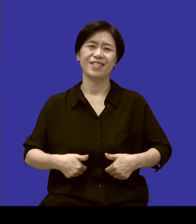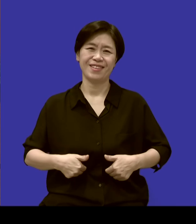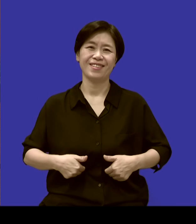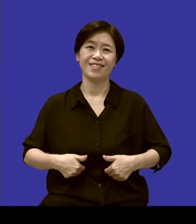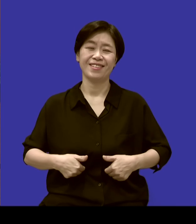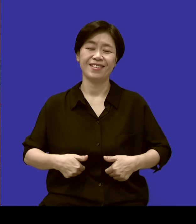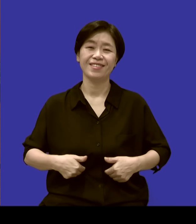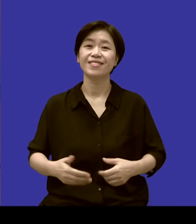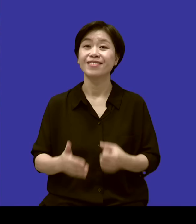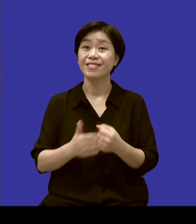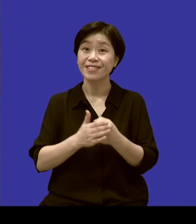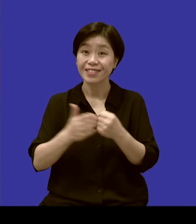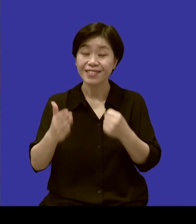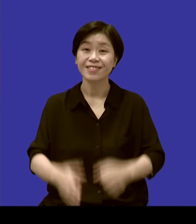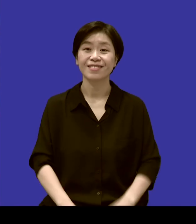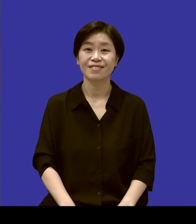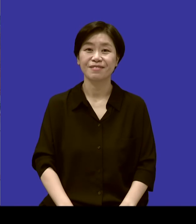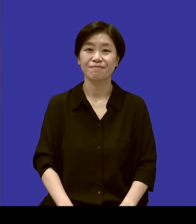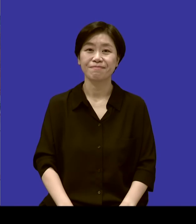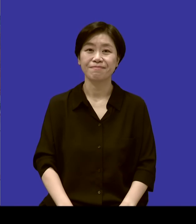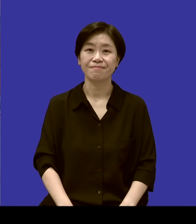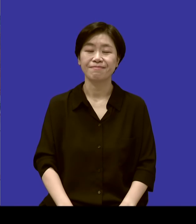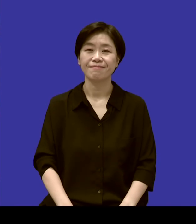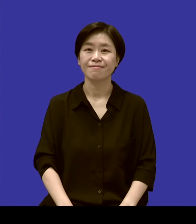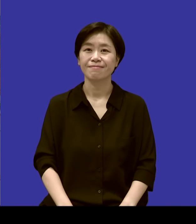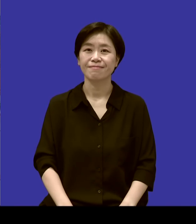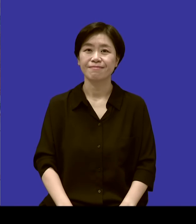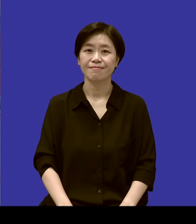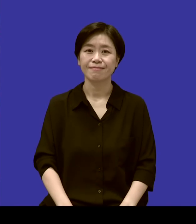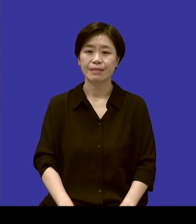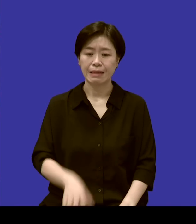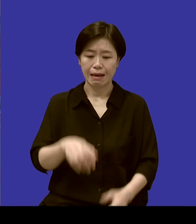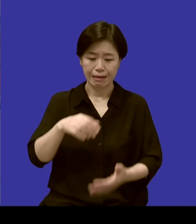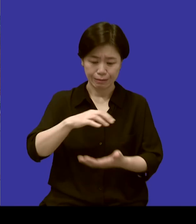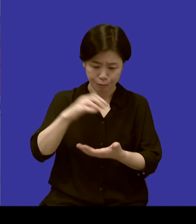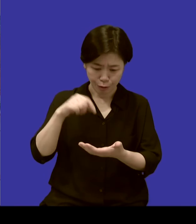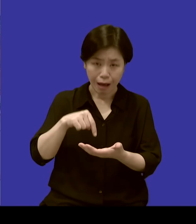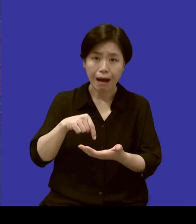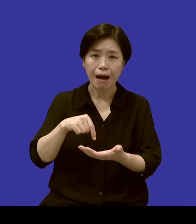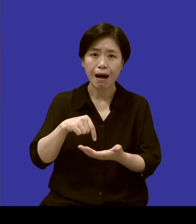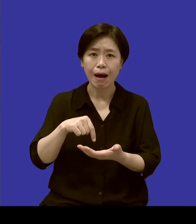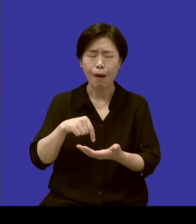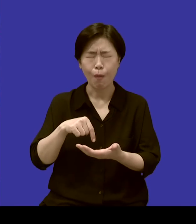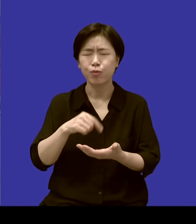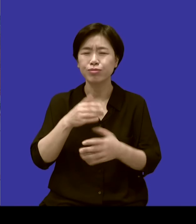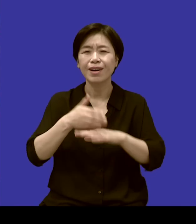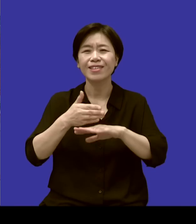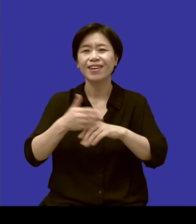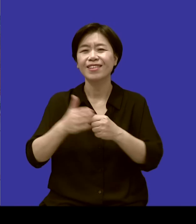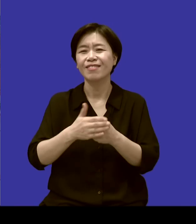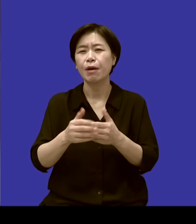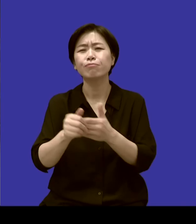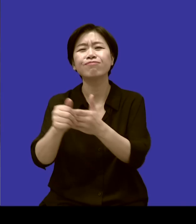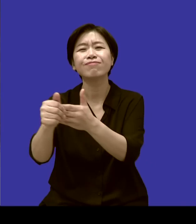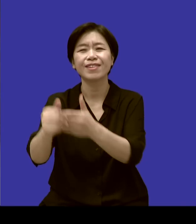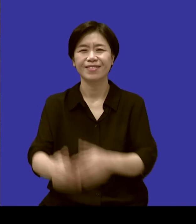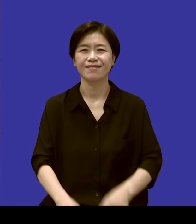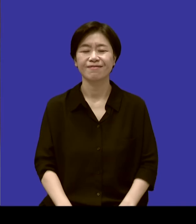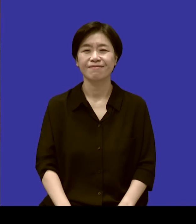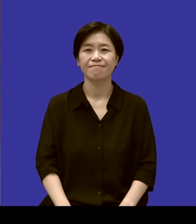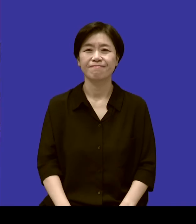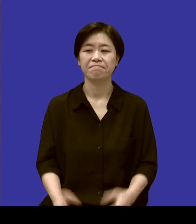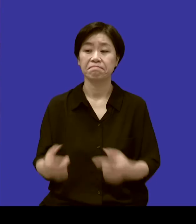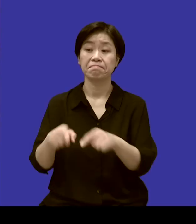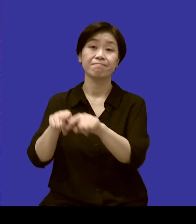선물값으로. 네, 그래서 웬만하면 안 갔을 안 텐데. 갔을 텐데 이게 너무 또 그렇지. 미안한 거야. 그래서 이거 쐈으니까. 따라서 갔어요. 아. 그래서